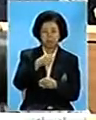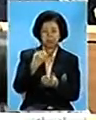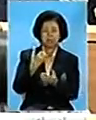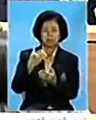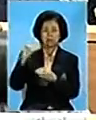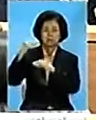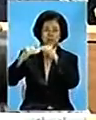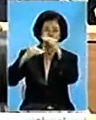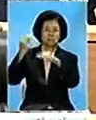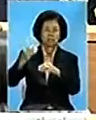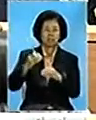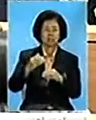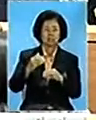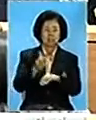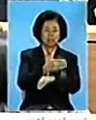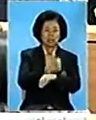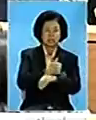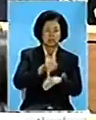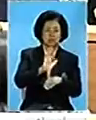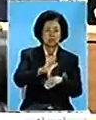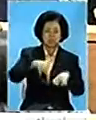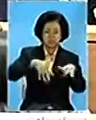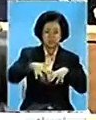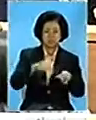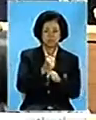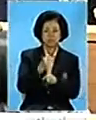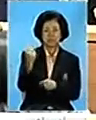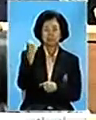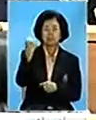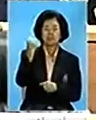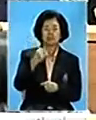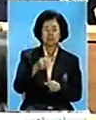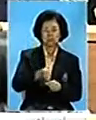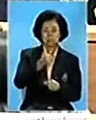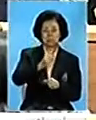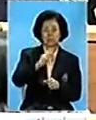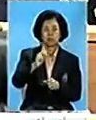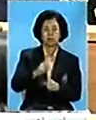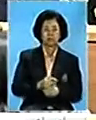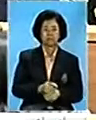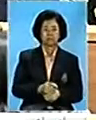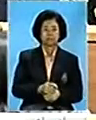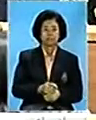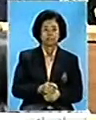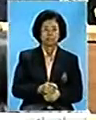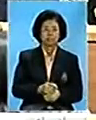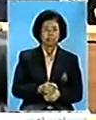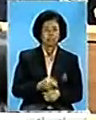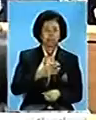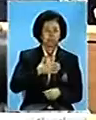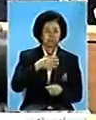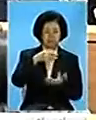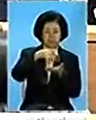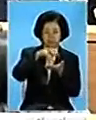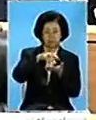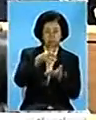การเมืองภาคประชาชนให้เกิดความเข้มแข็งนะครับจะดีกว่าท่านประธานครับผมไม่พูดนะครับพยาย